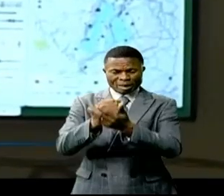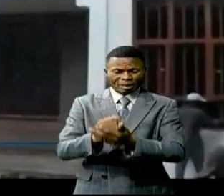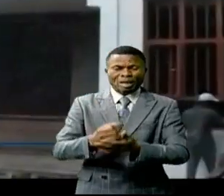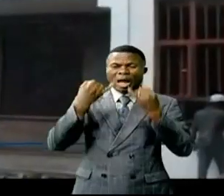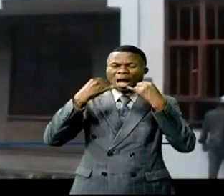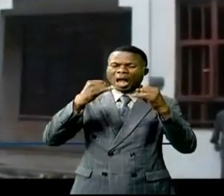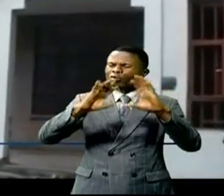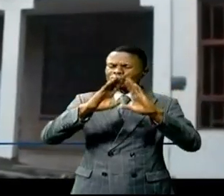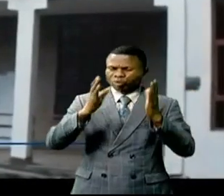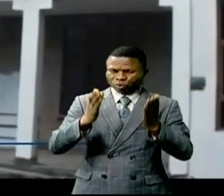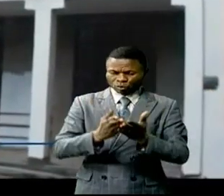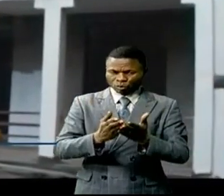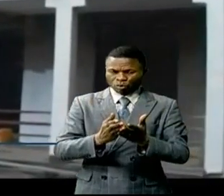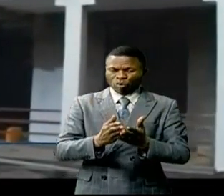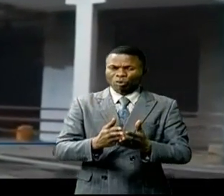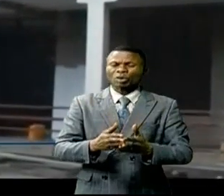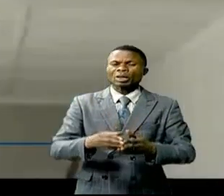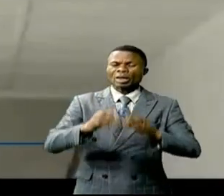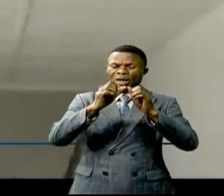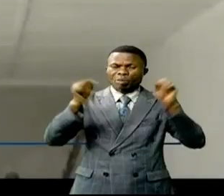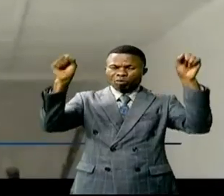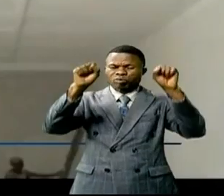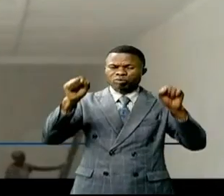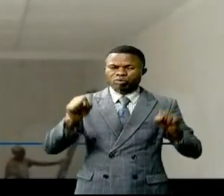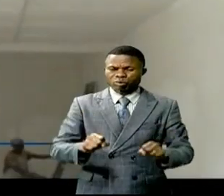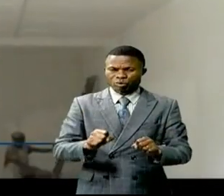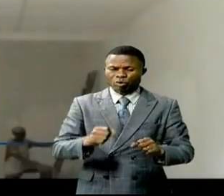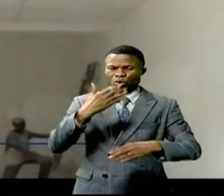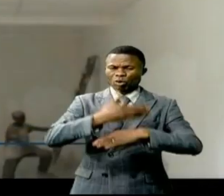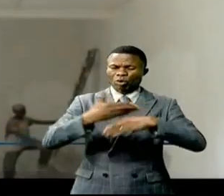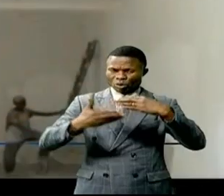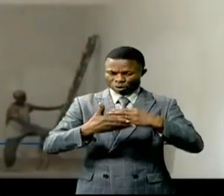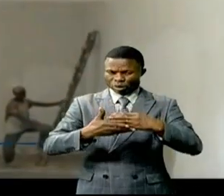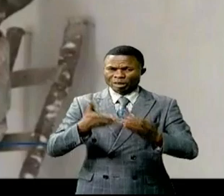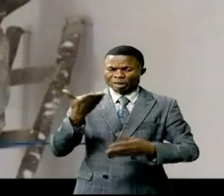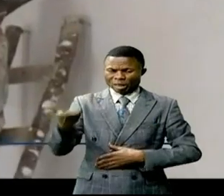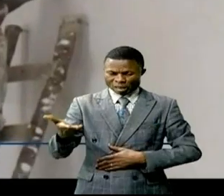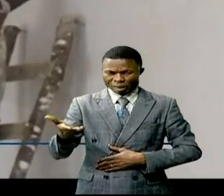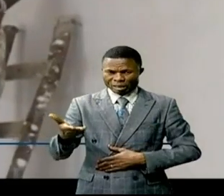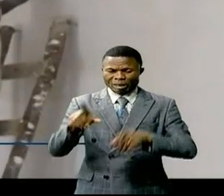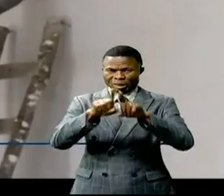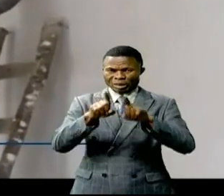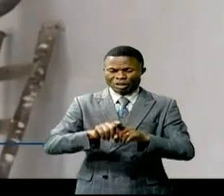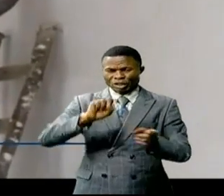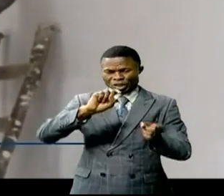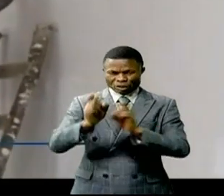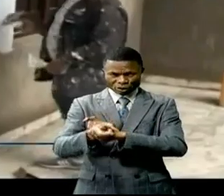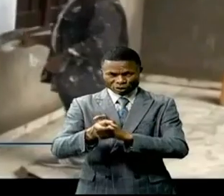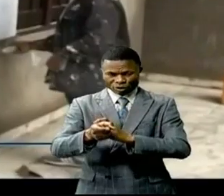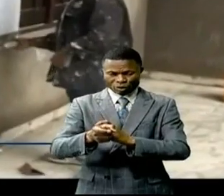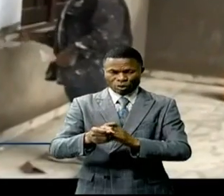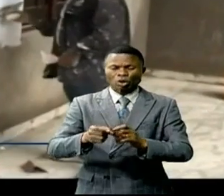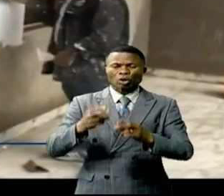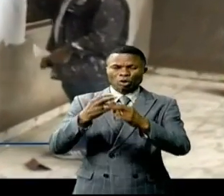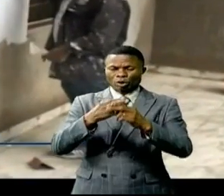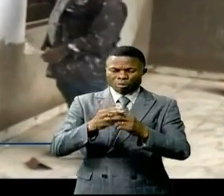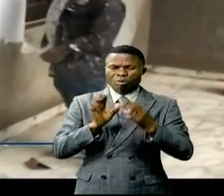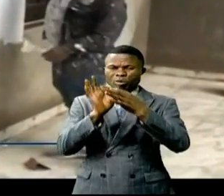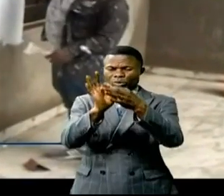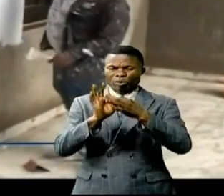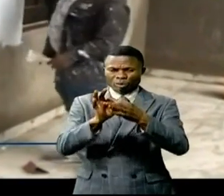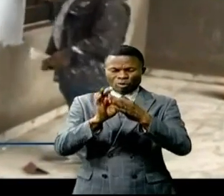informatiques, équiper la salle de sismographique en construction à l'OVG et améliorer le réseau de connectivité